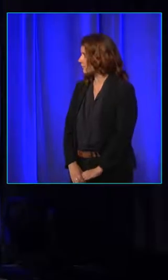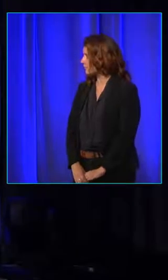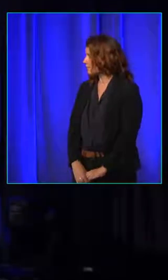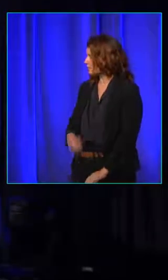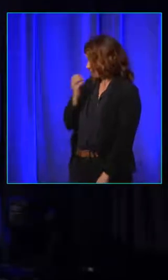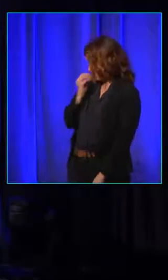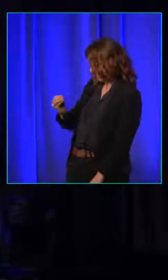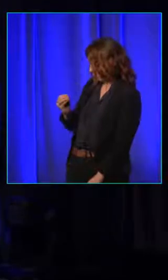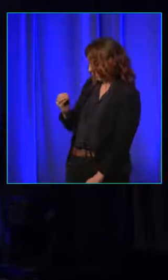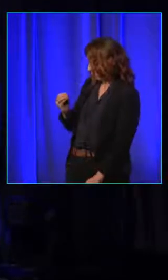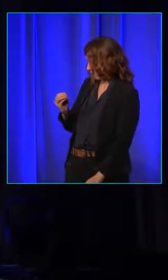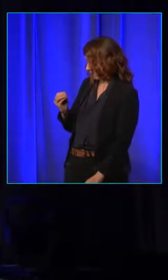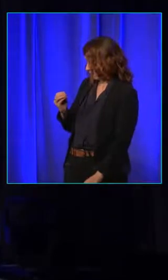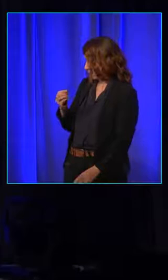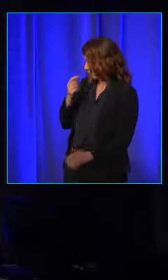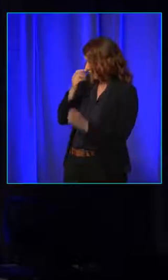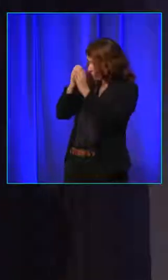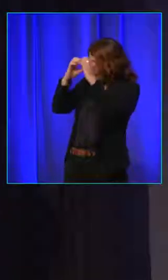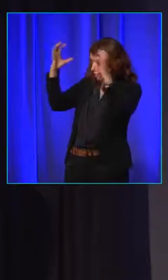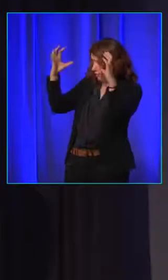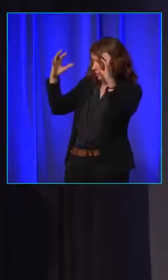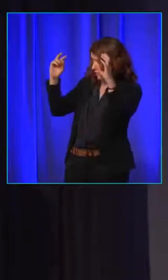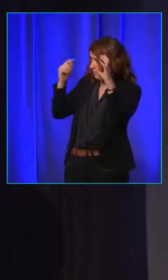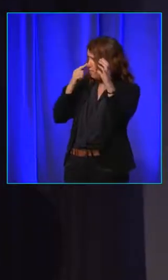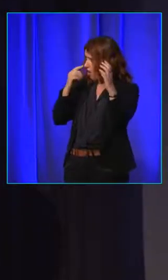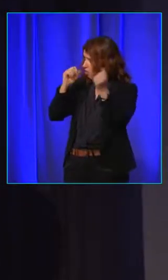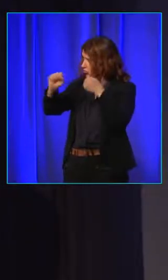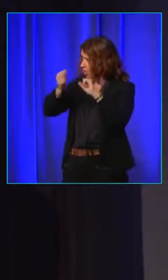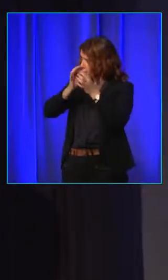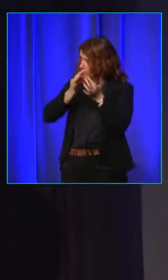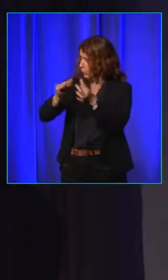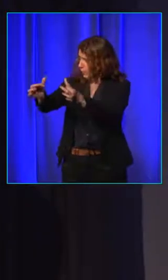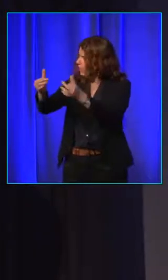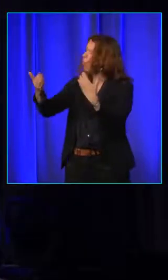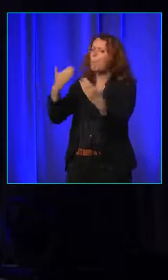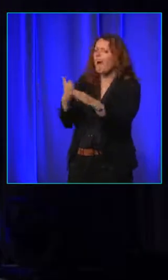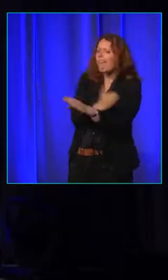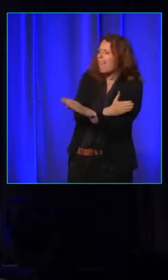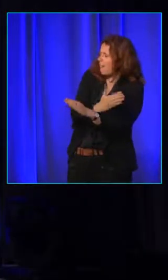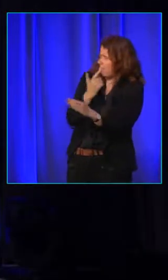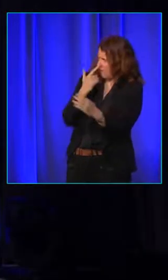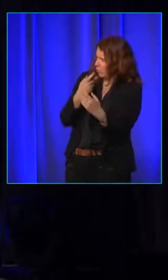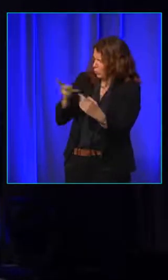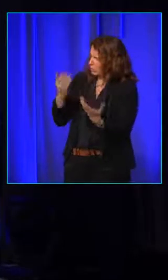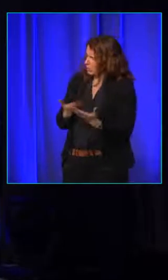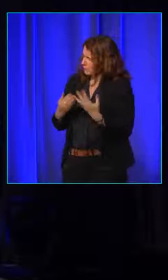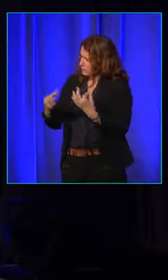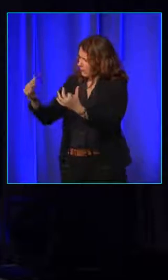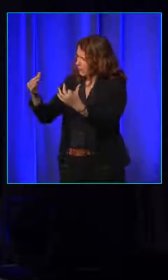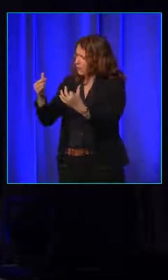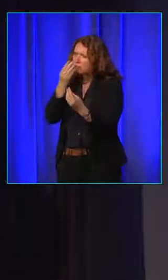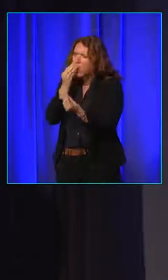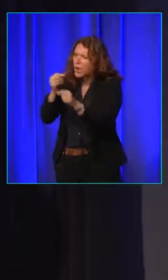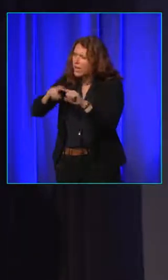C'est bon? Mm-hmm. Tu t'es vu, le geste était fluide? Oui. Plus fluide que oui. Tout à l'heure? Est-ce que tu as ressenti des sensations? Oui.